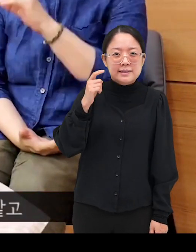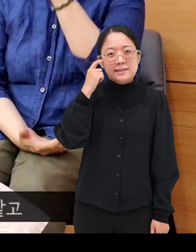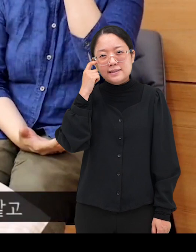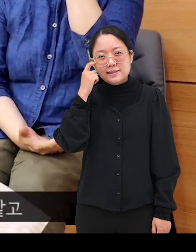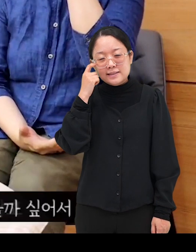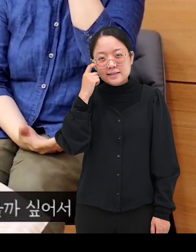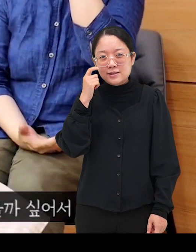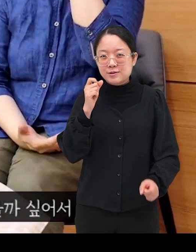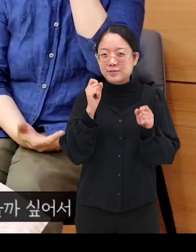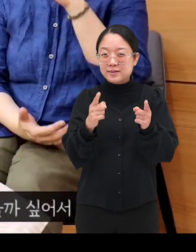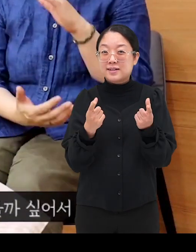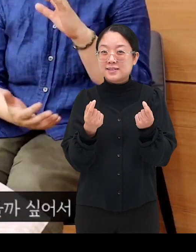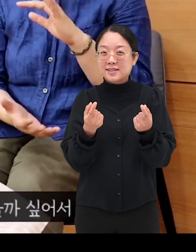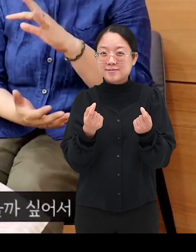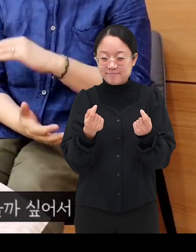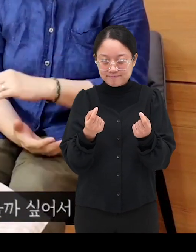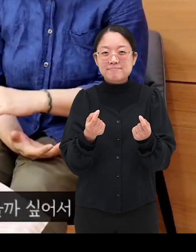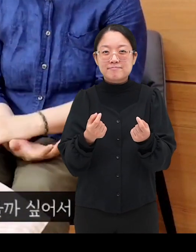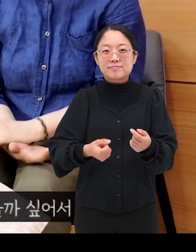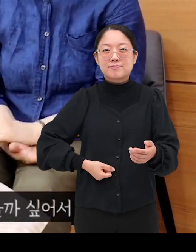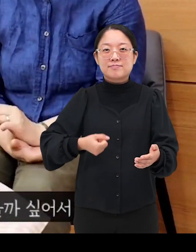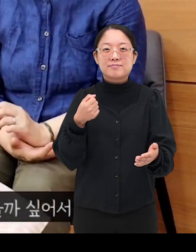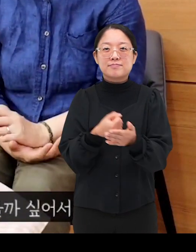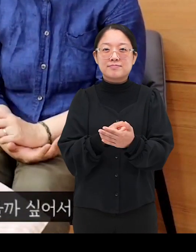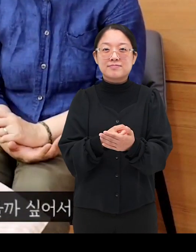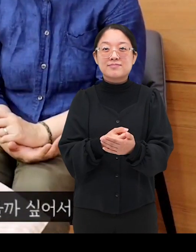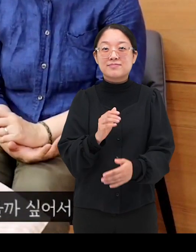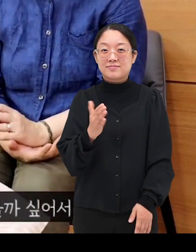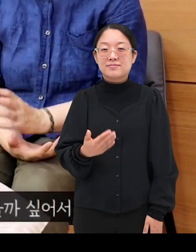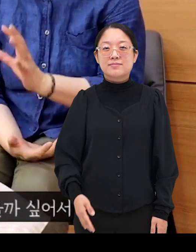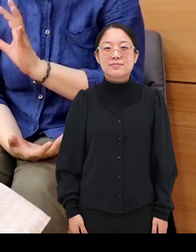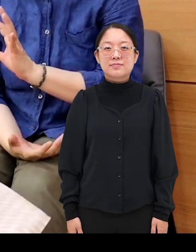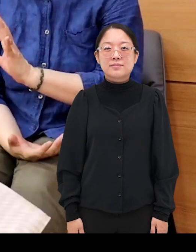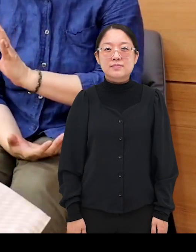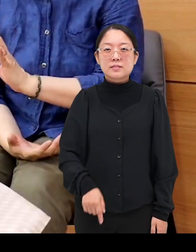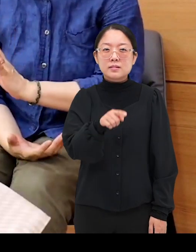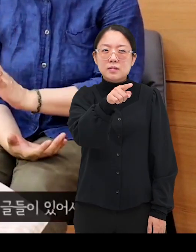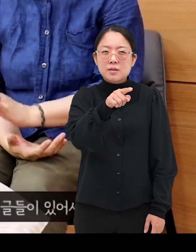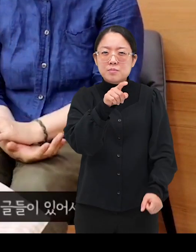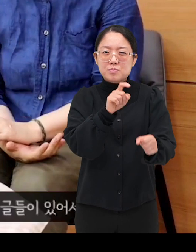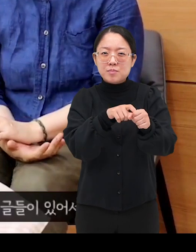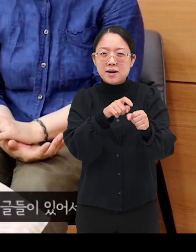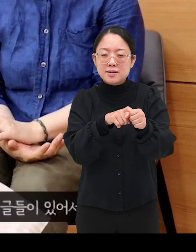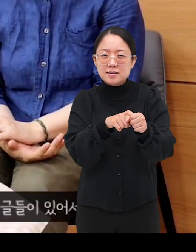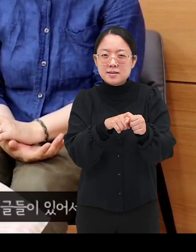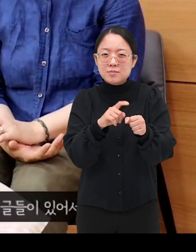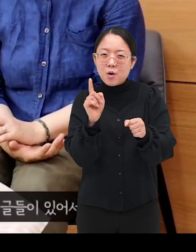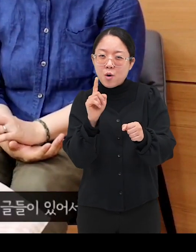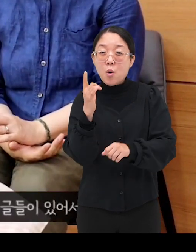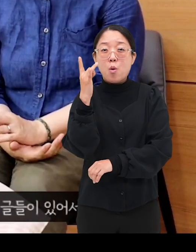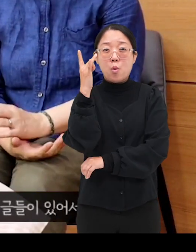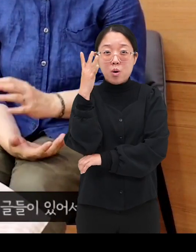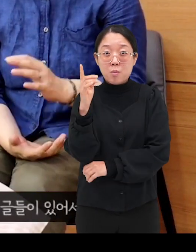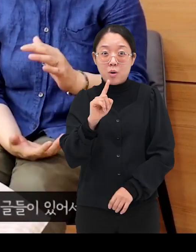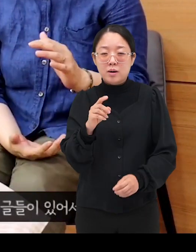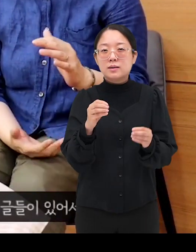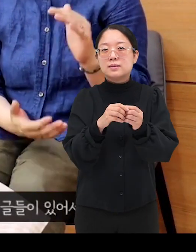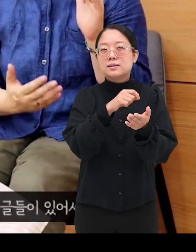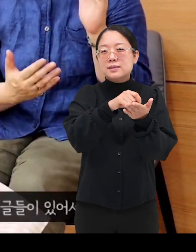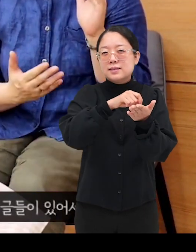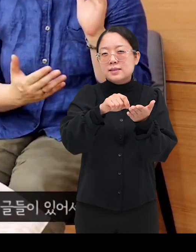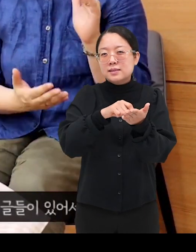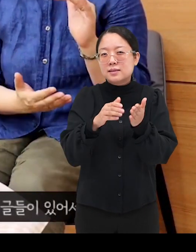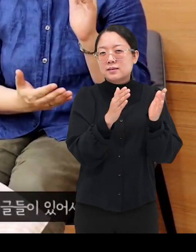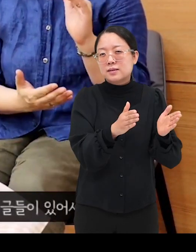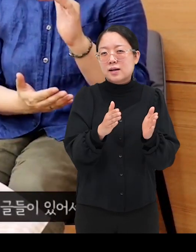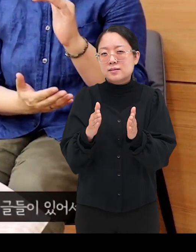될 것 같고 저 나름으로도 한번 이렇게 정리를 하는 기회가 되지 않을까 싶어서 소재를 그렇게 정했더니 방향을 잡고 나서는